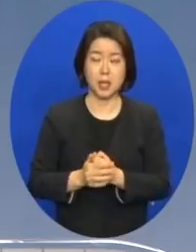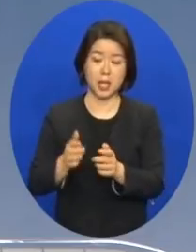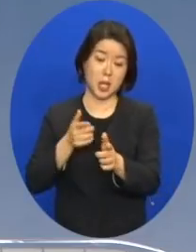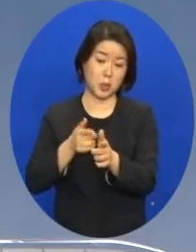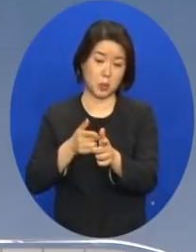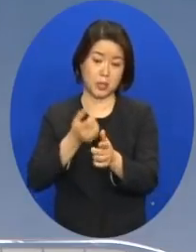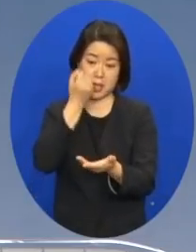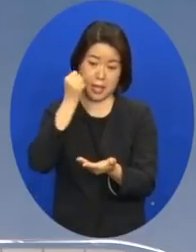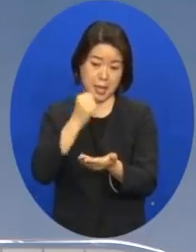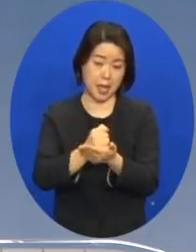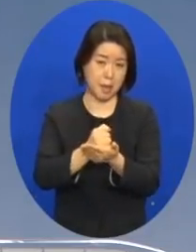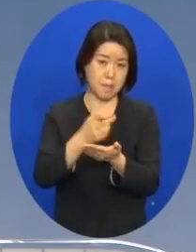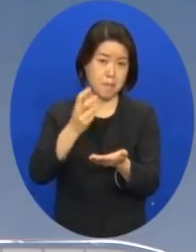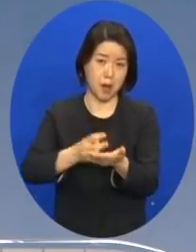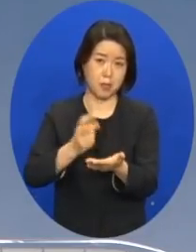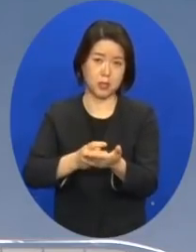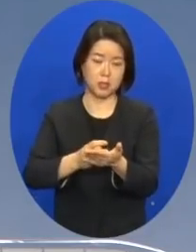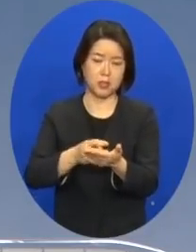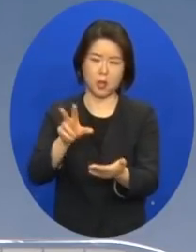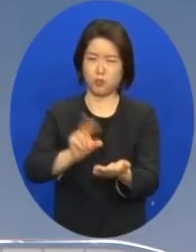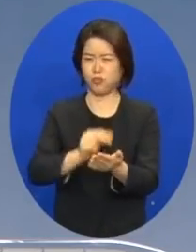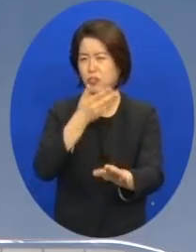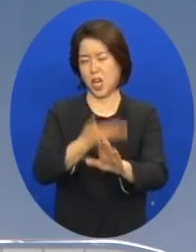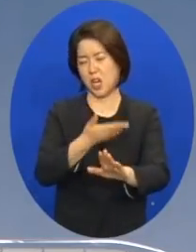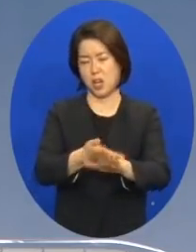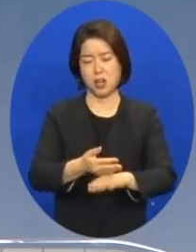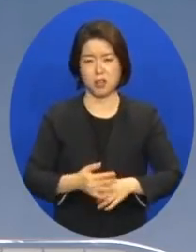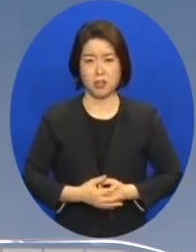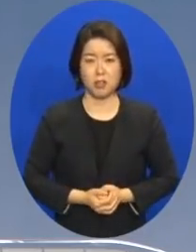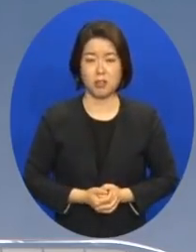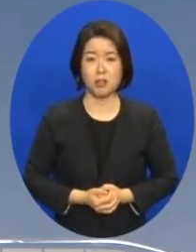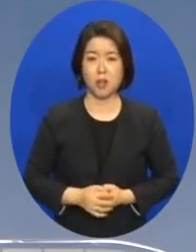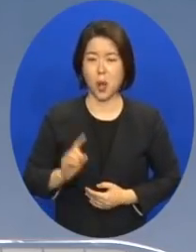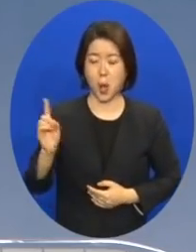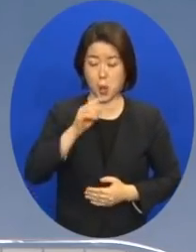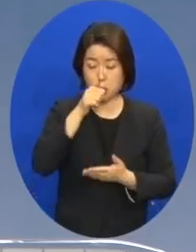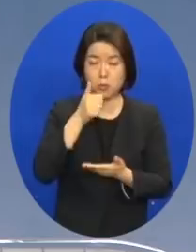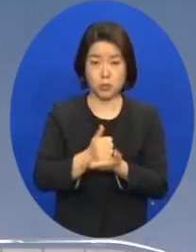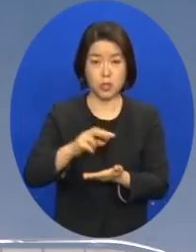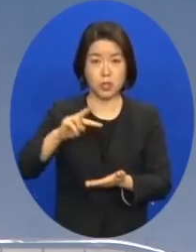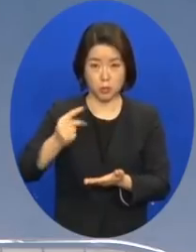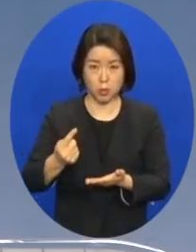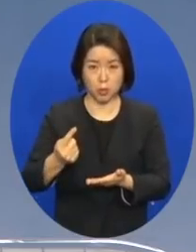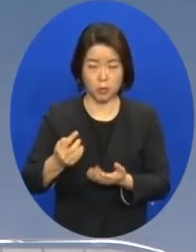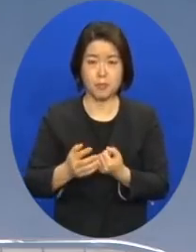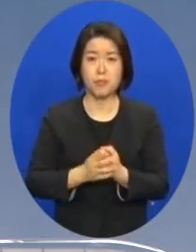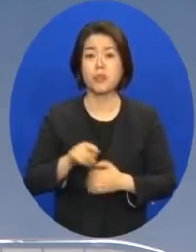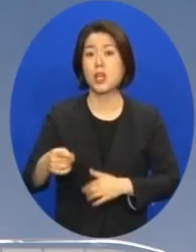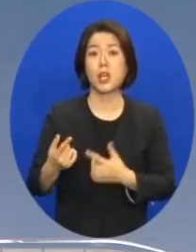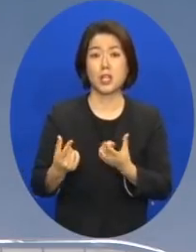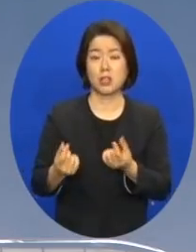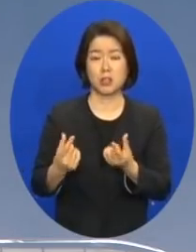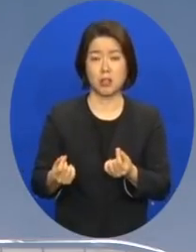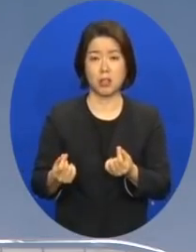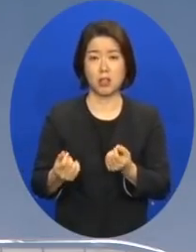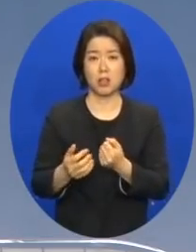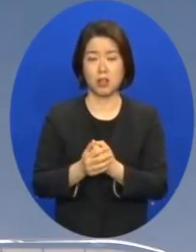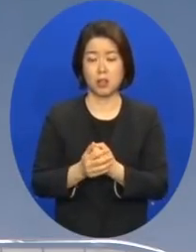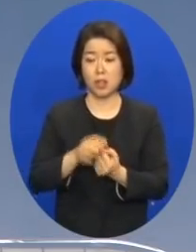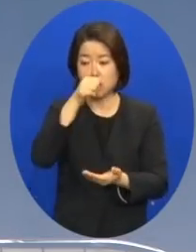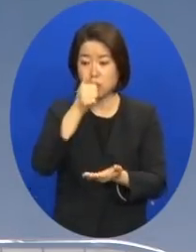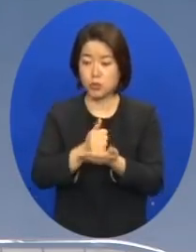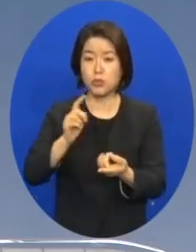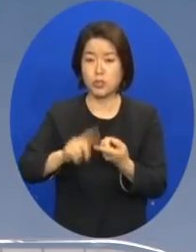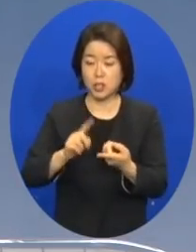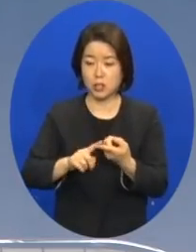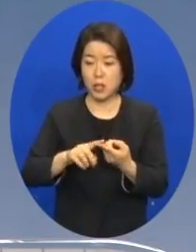동성애 합법화는 문제가 조금 다릅니다. 어떤 죄도요, 이렇게 그 죄를